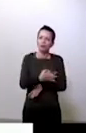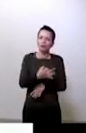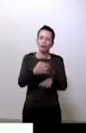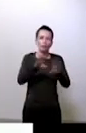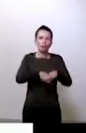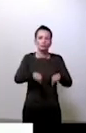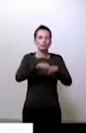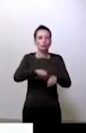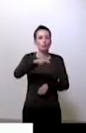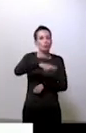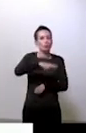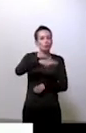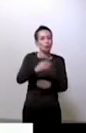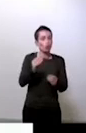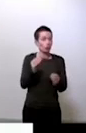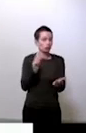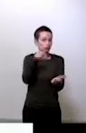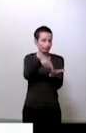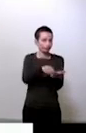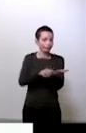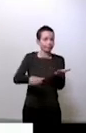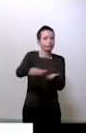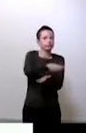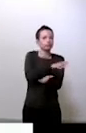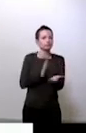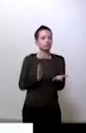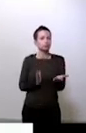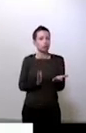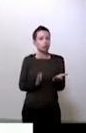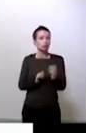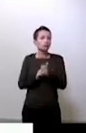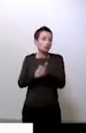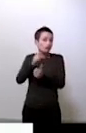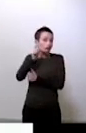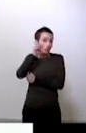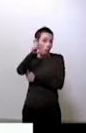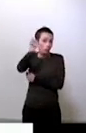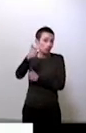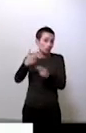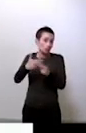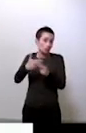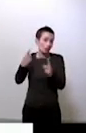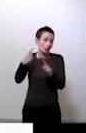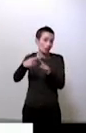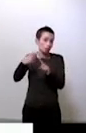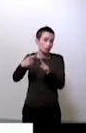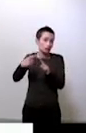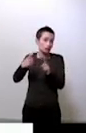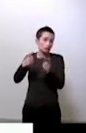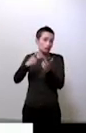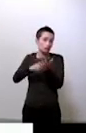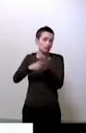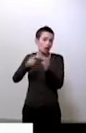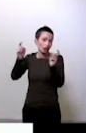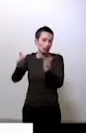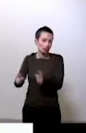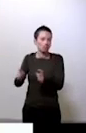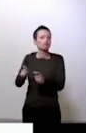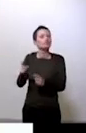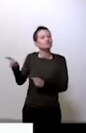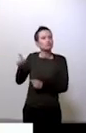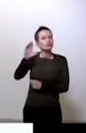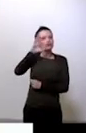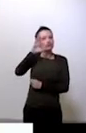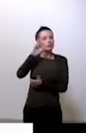du logement sur le territoire bordelais qui s'est fait selon cette logique du produit défiscalisé. La Chambre régionale des comptes nous dit que le